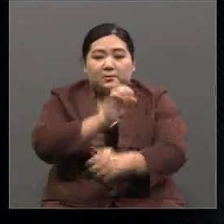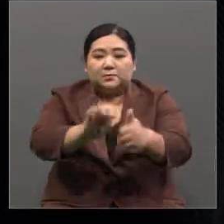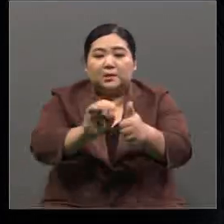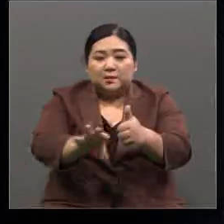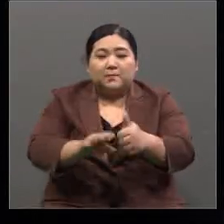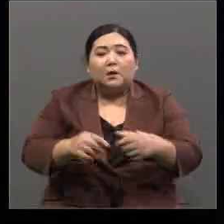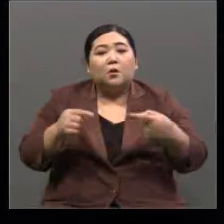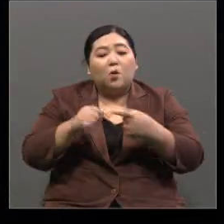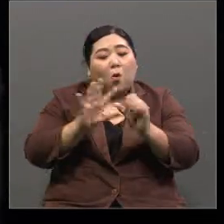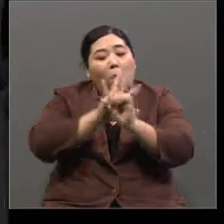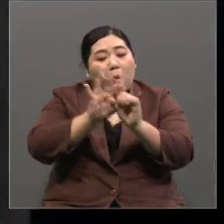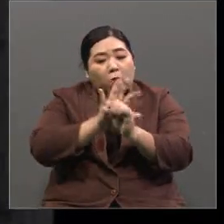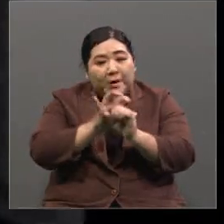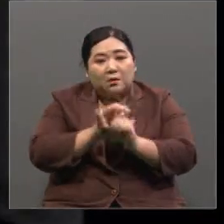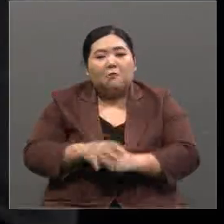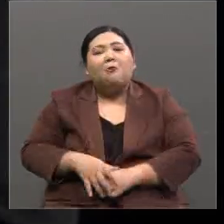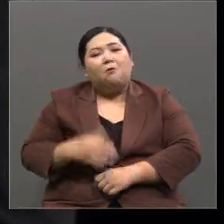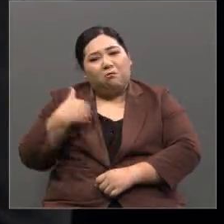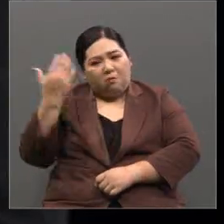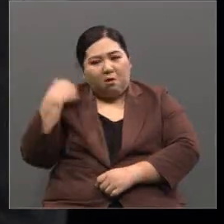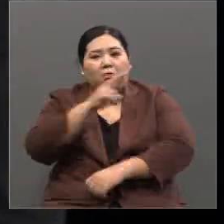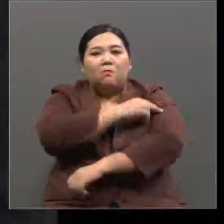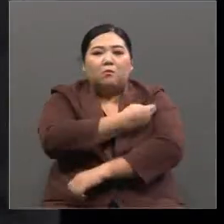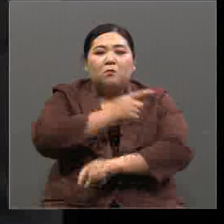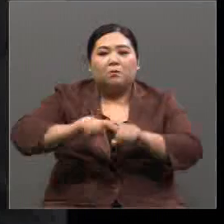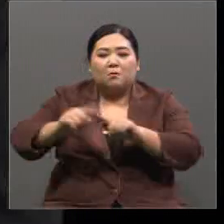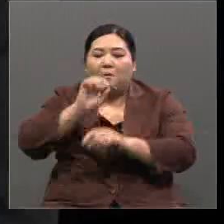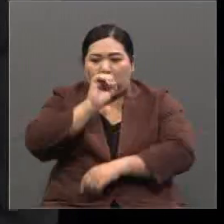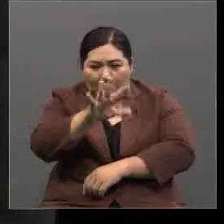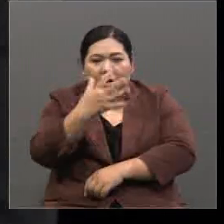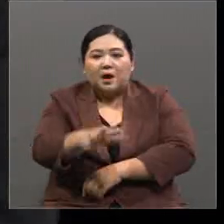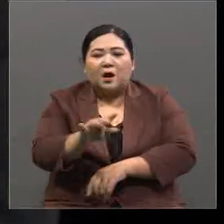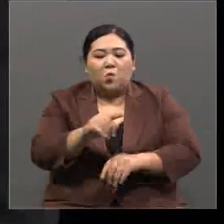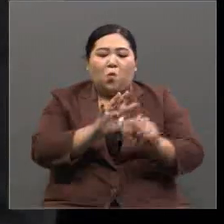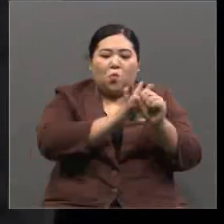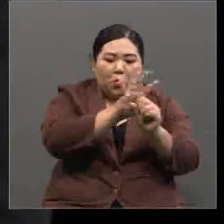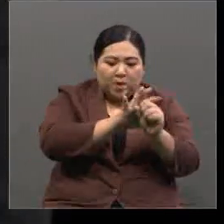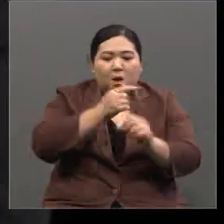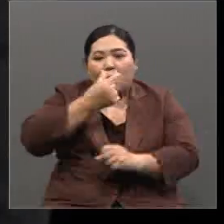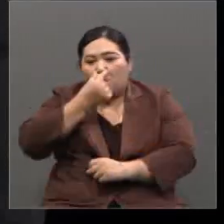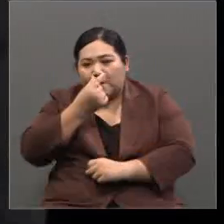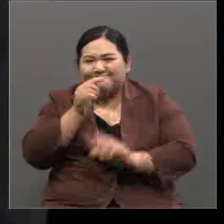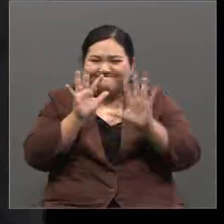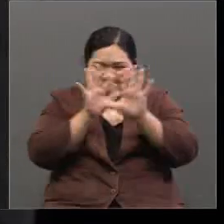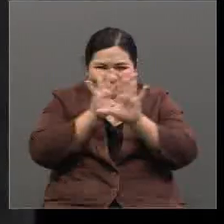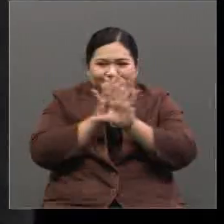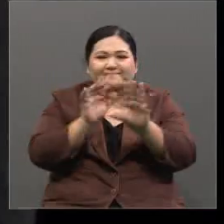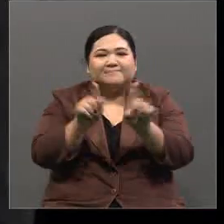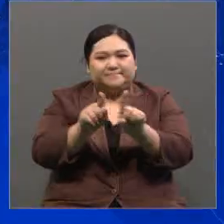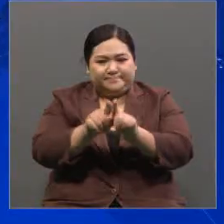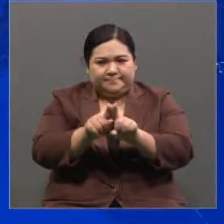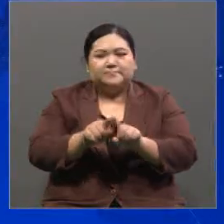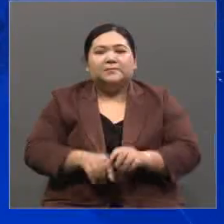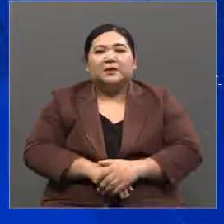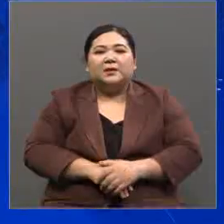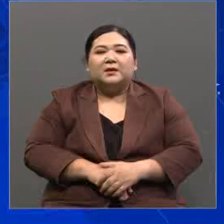ก็สอดคล้องกับในเรื่องของคุณหมอหลายท่านที่บอกเลยว่าอาการมันคล้ายกับไข้หวัดใหญ่นะแต่มันก็จะสามารถแบ่งกลุ่มของผู้ป่ว